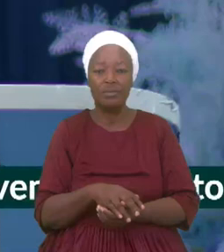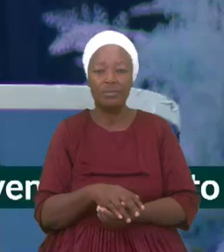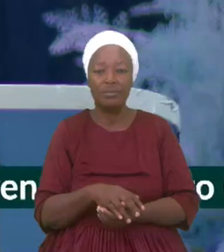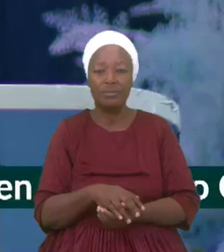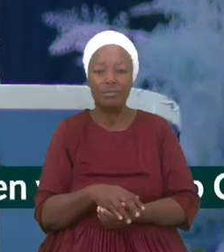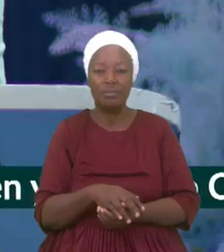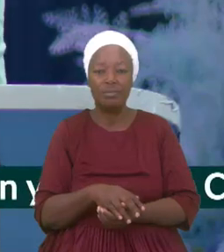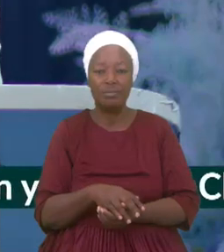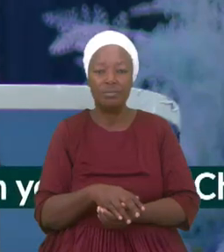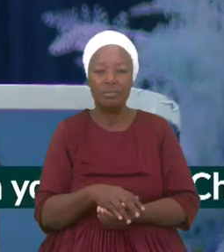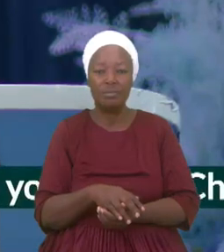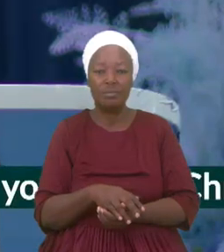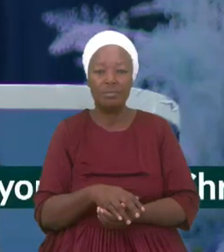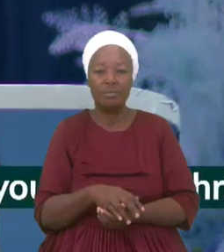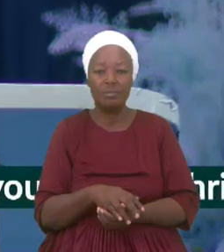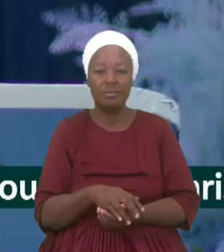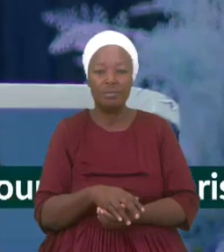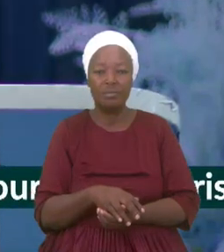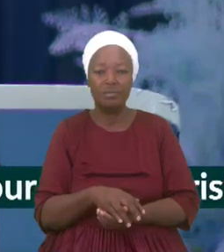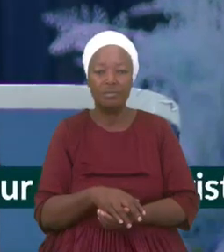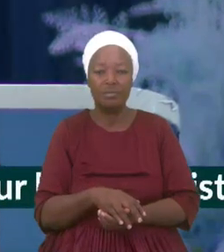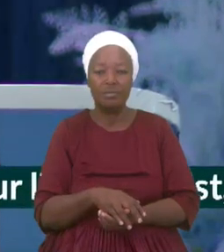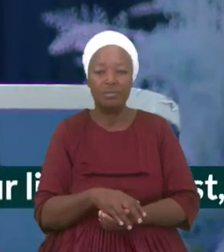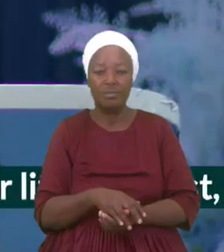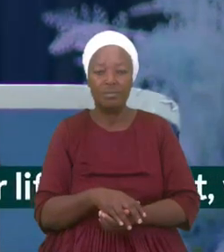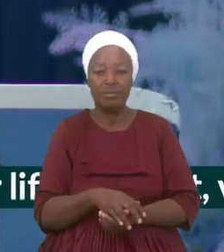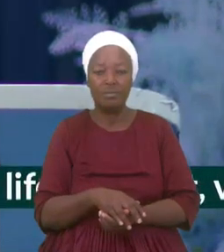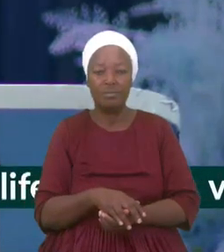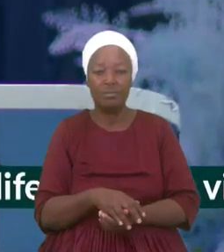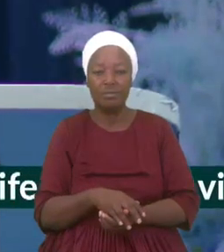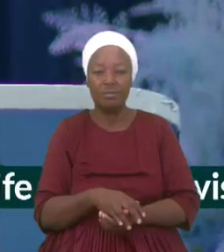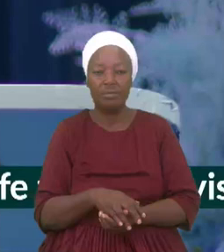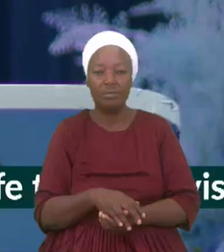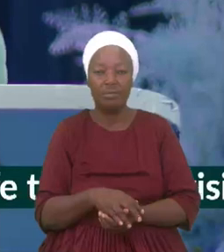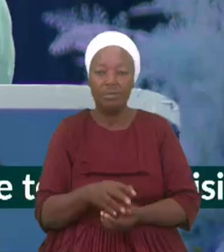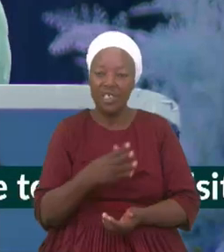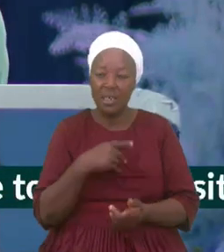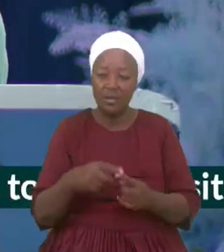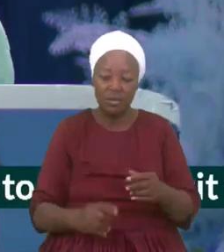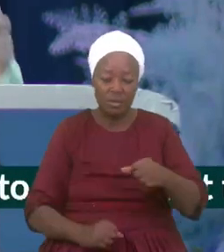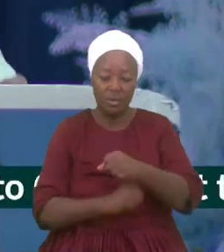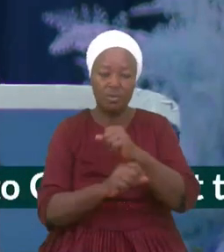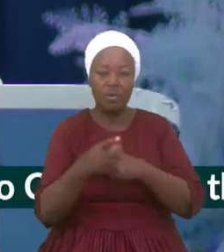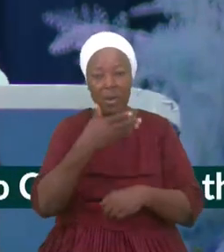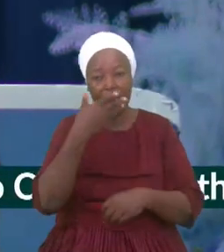bas de l'écran et puis vous aurez vous aurez une fiché à remplir